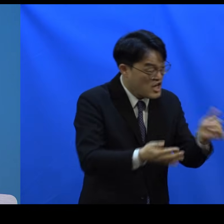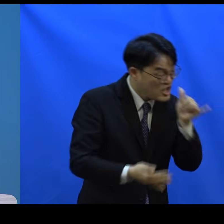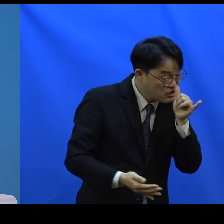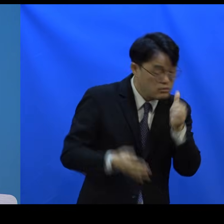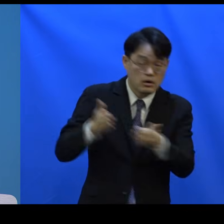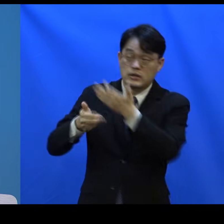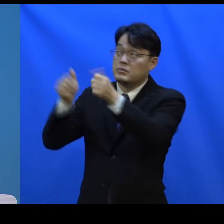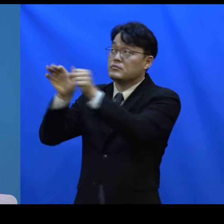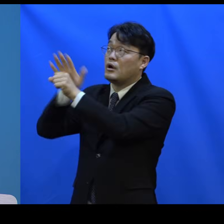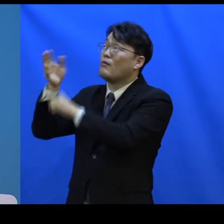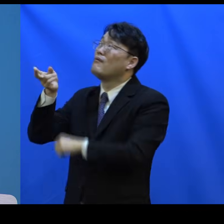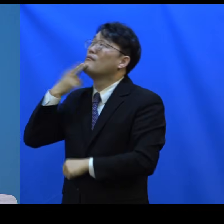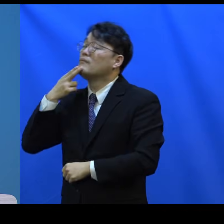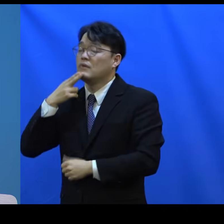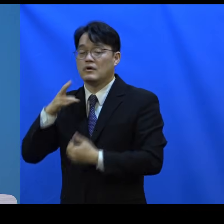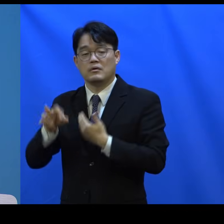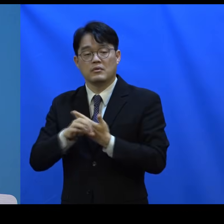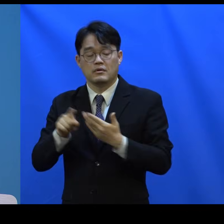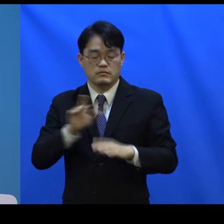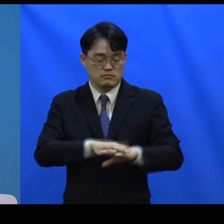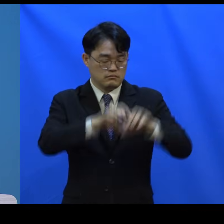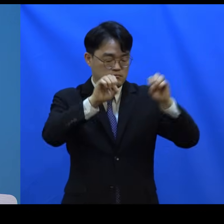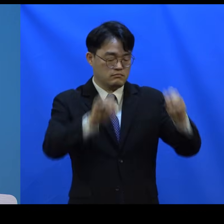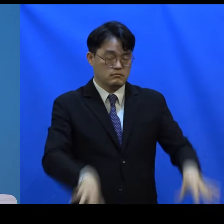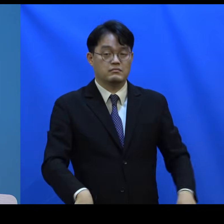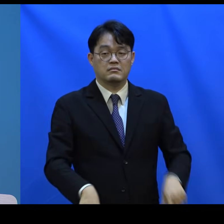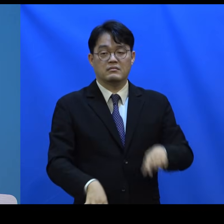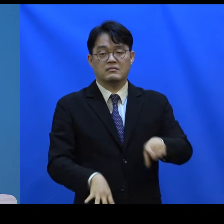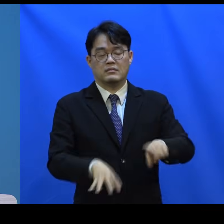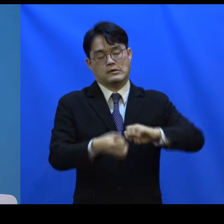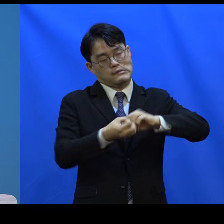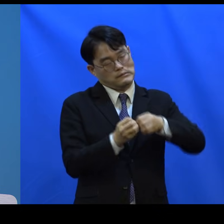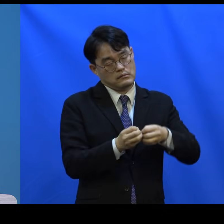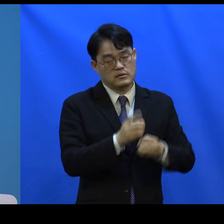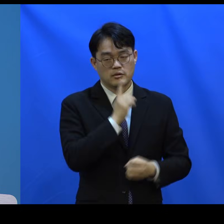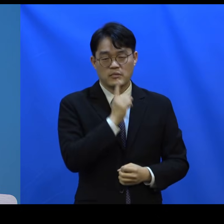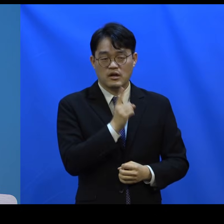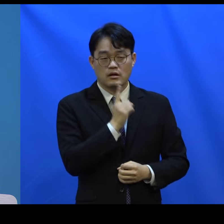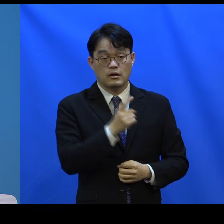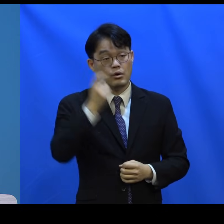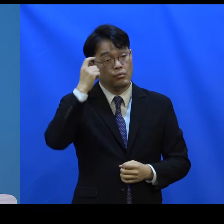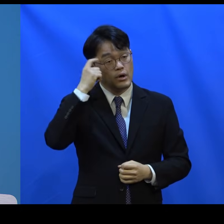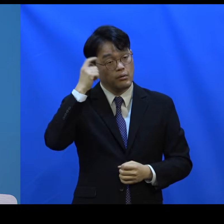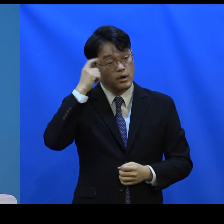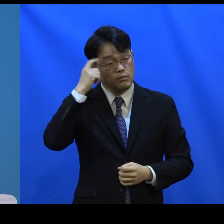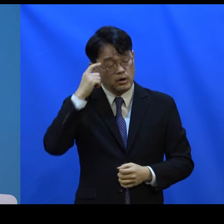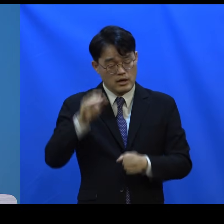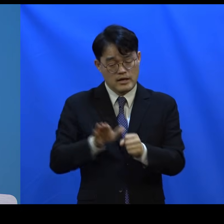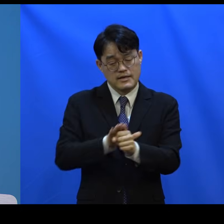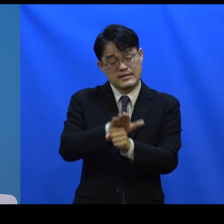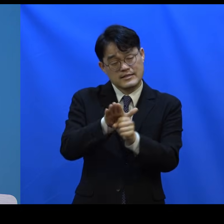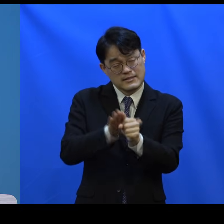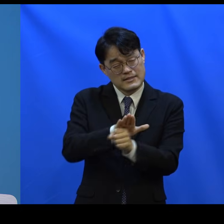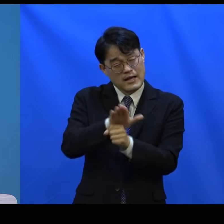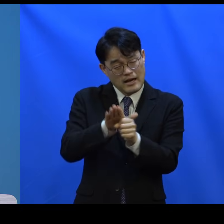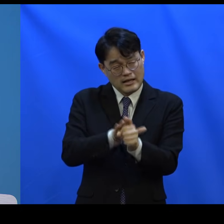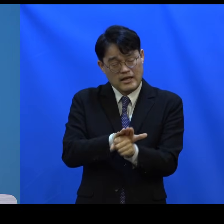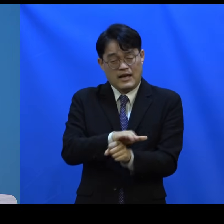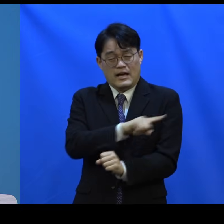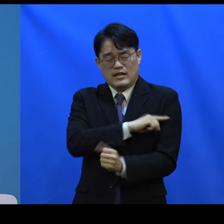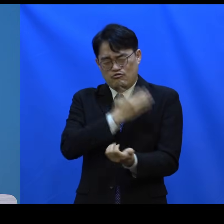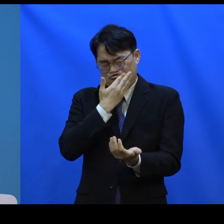하나님을 사랑하는 게 먼저 오지 않으면 이웃 사랑도 왜곡되는 거예요. 왜? 사랑의 오리지널은 하나님을 사랑하는 것이기 때문에 하나님과